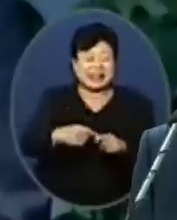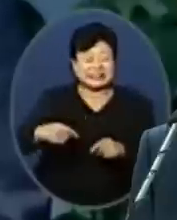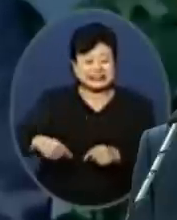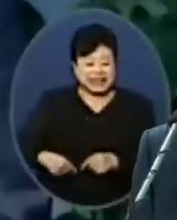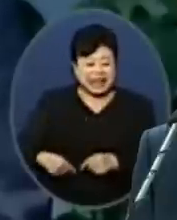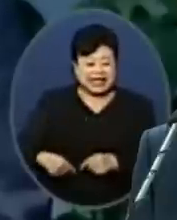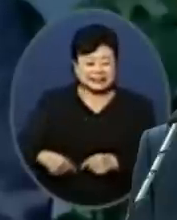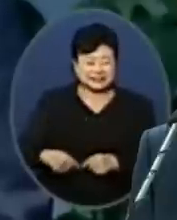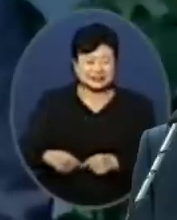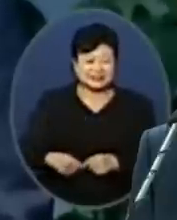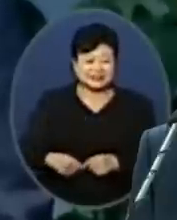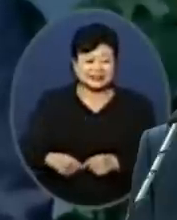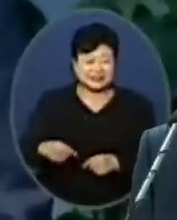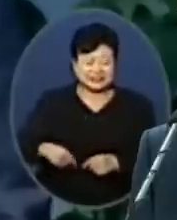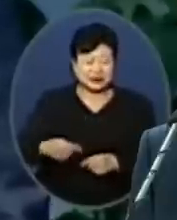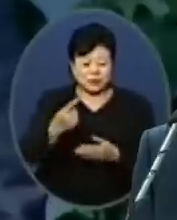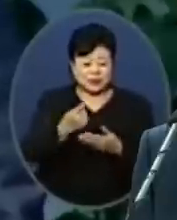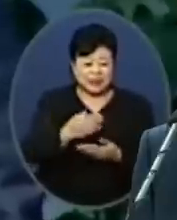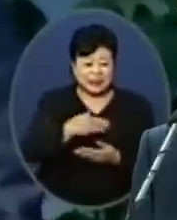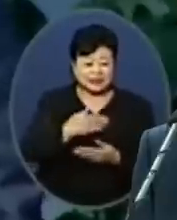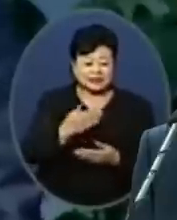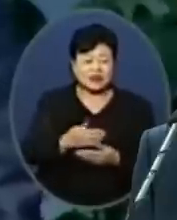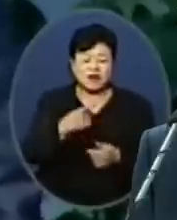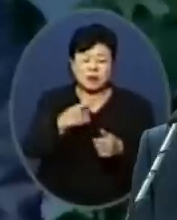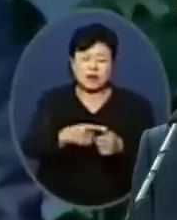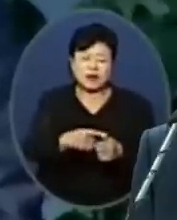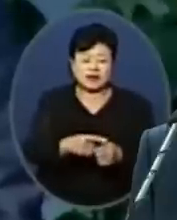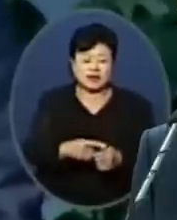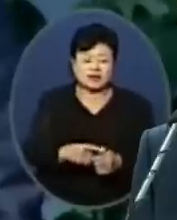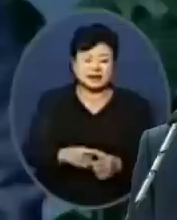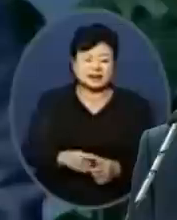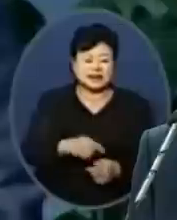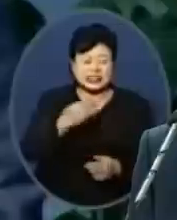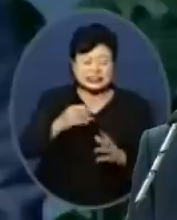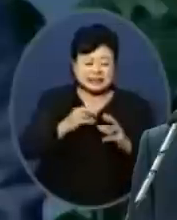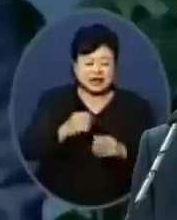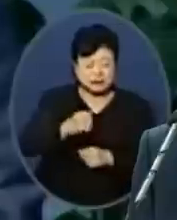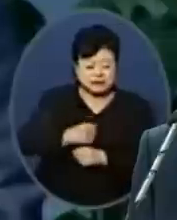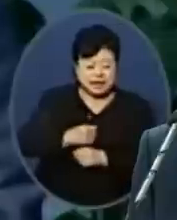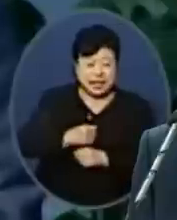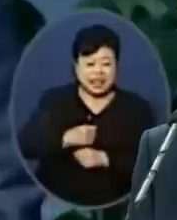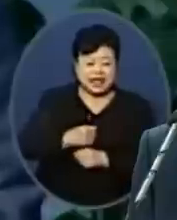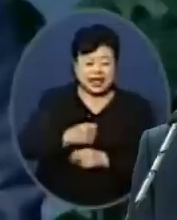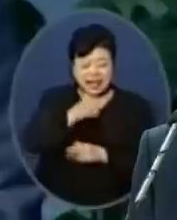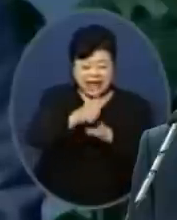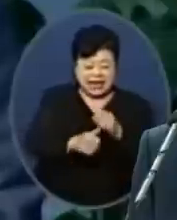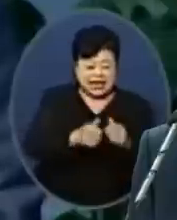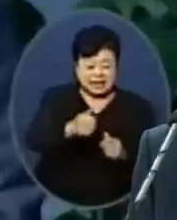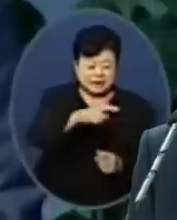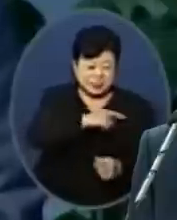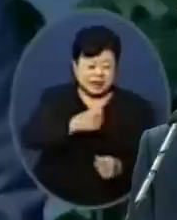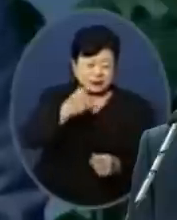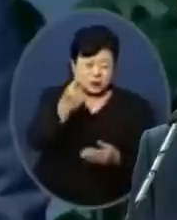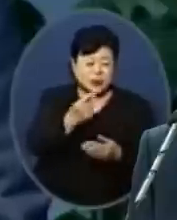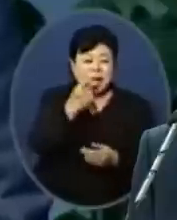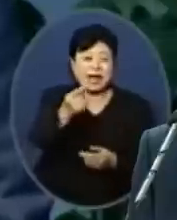창과 단창으로 나오거니와 나는 너가 모여가는 이스라엘의 군대의 하나님 이름으로